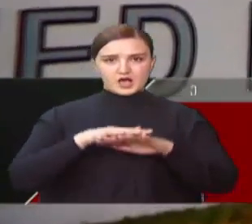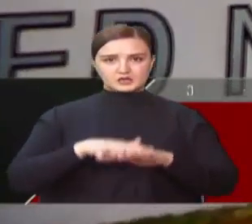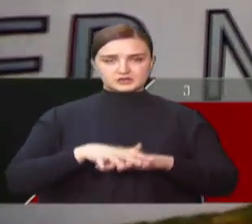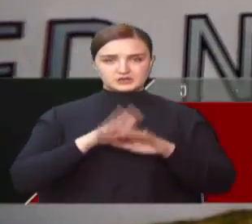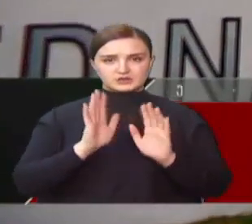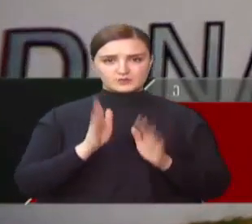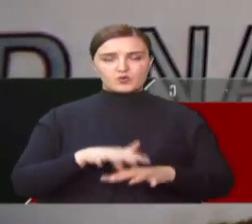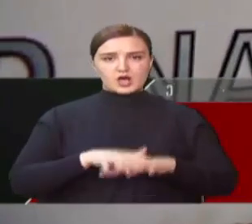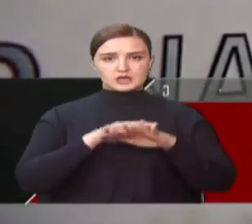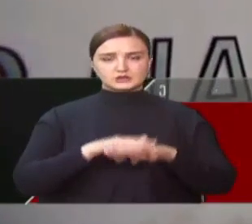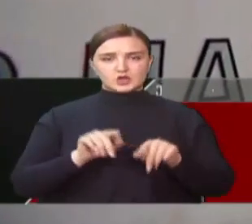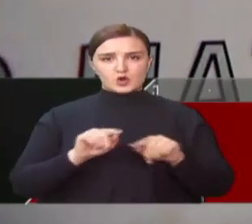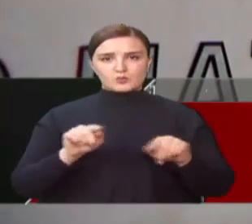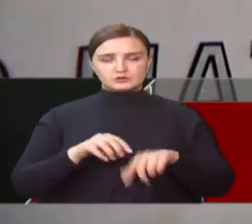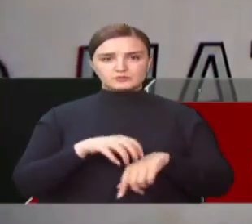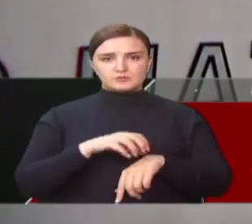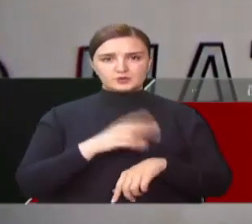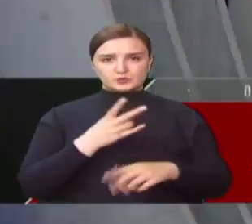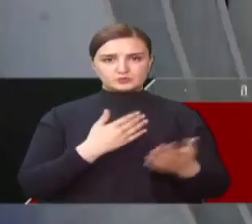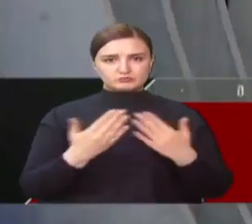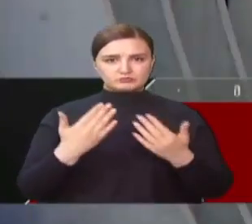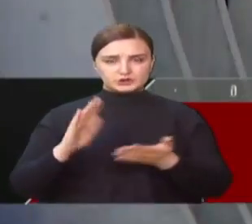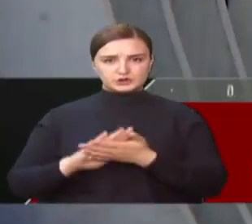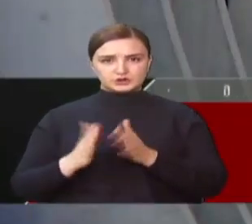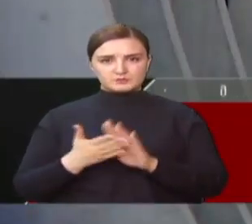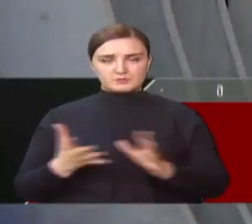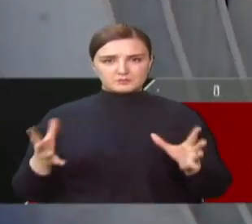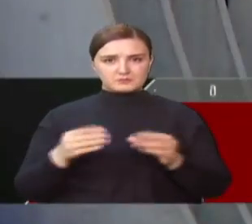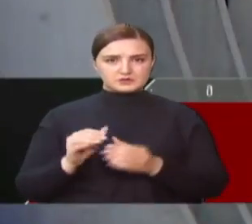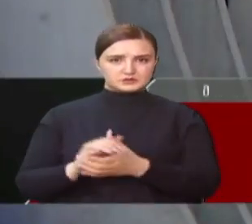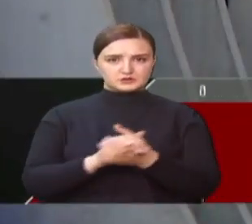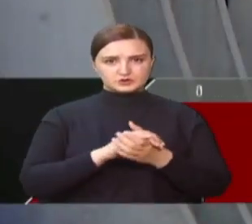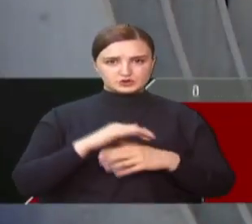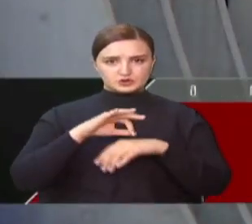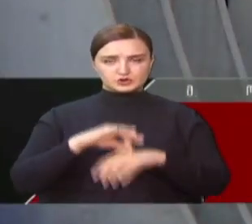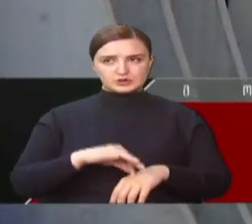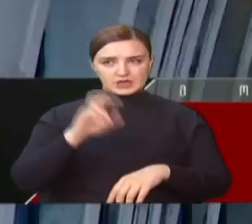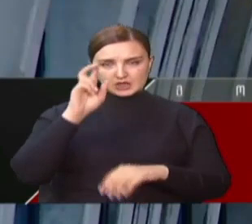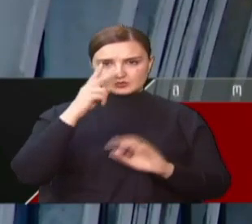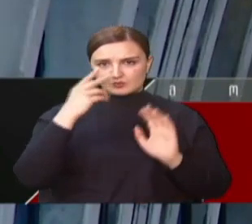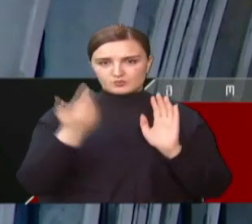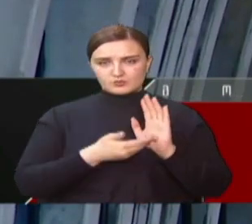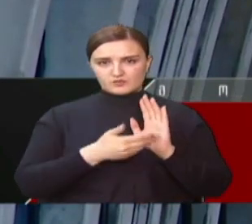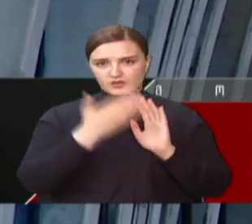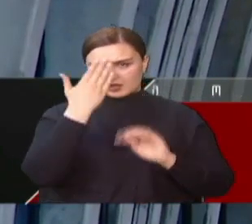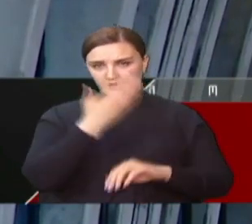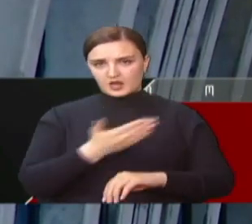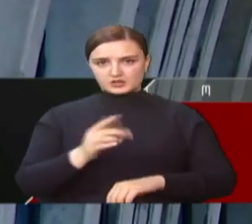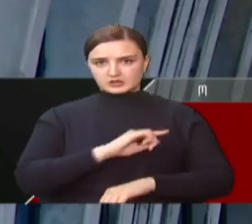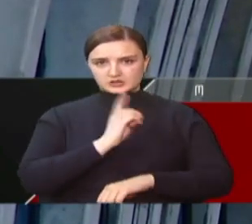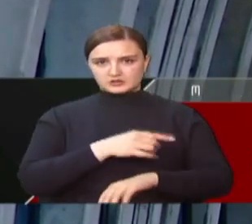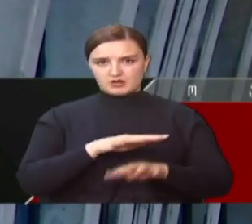აქცია სხვა ოპოზიციურ პარტიებთანაც უნდა იყოს შეთანხმებული და ერთობლივად ჩატარდეს რომ ხელისუფლებას აჩვენონ ხალხის რეალური